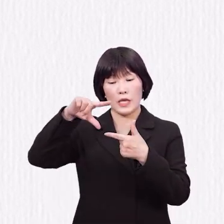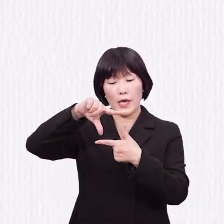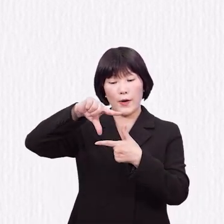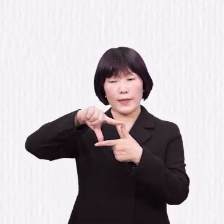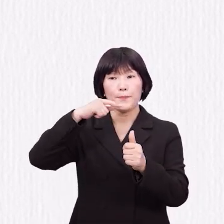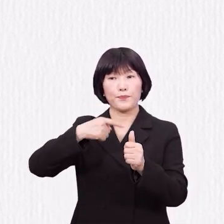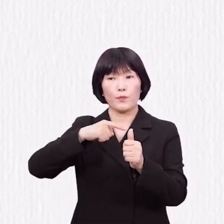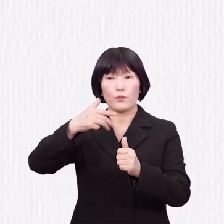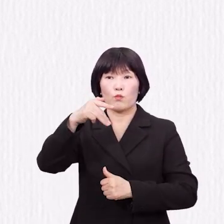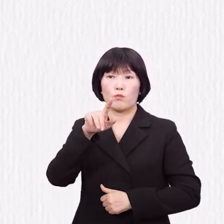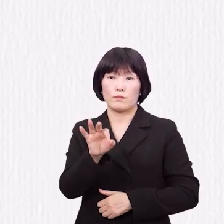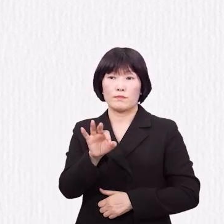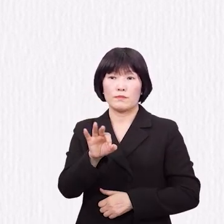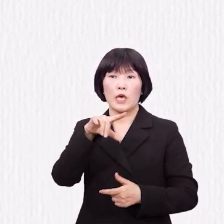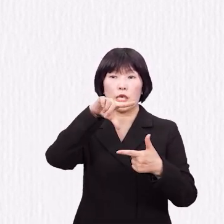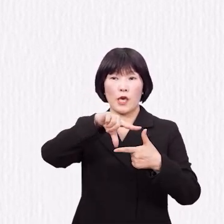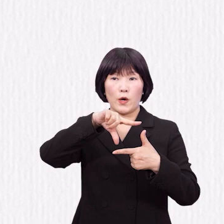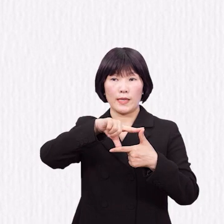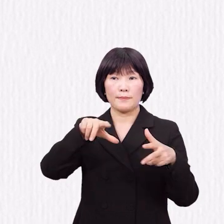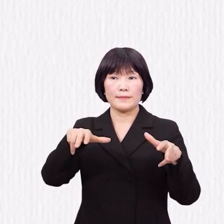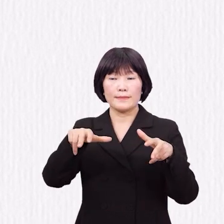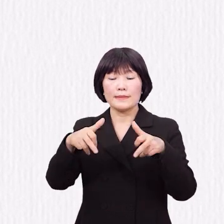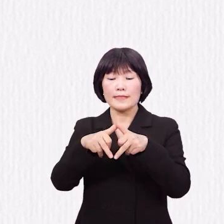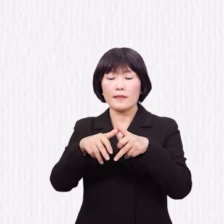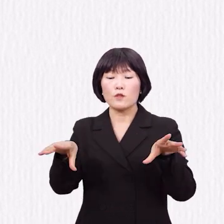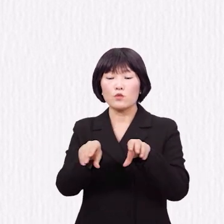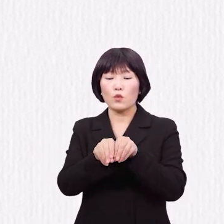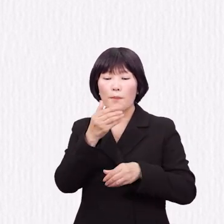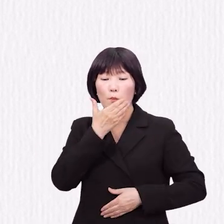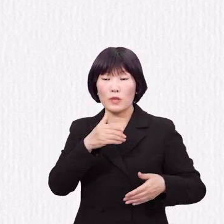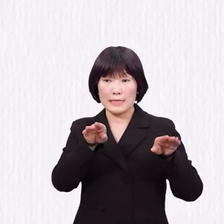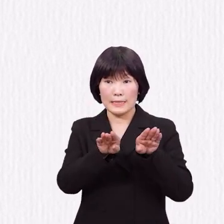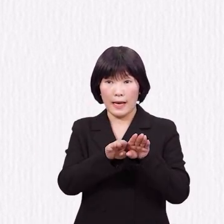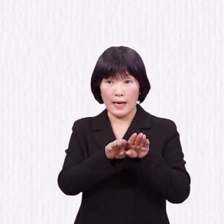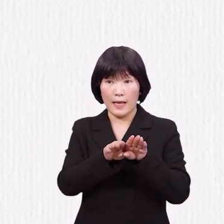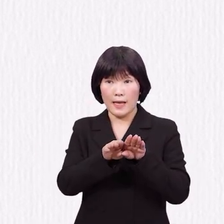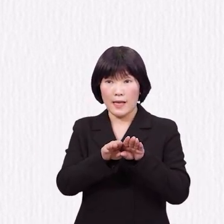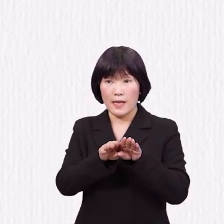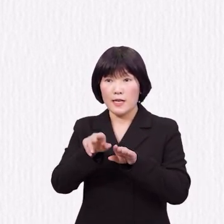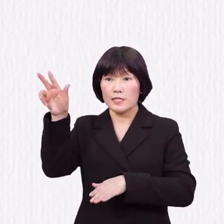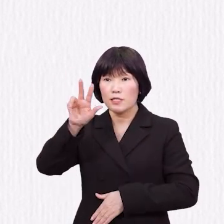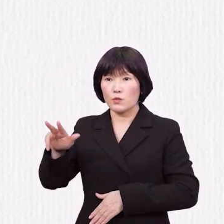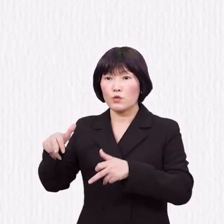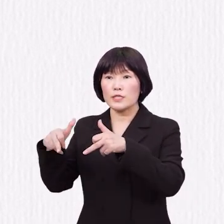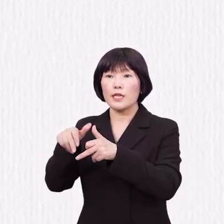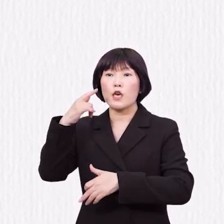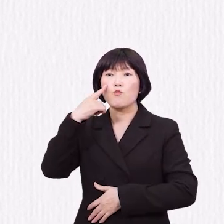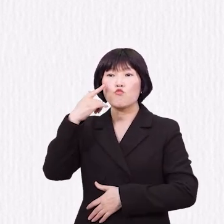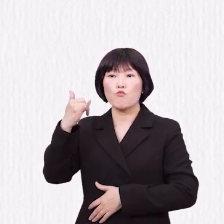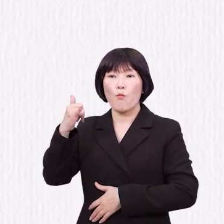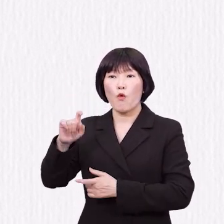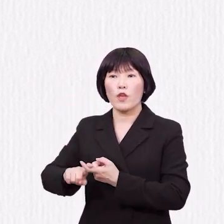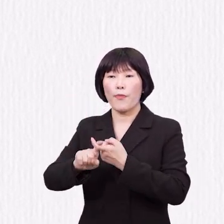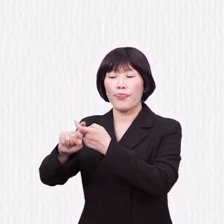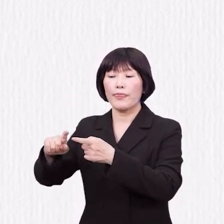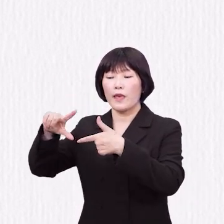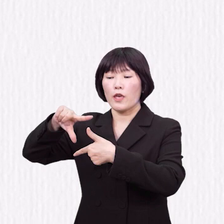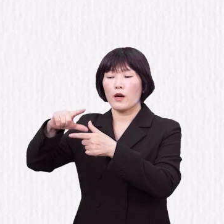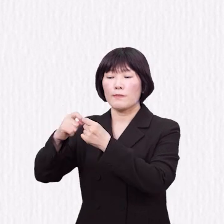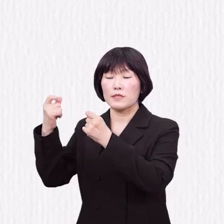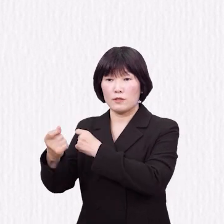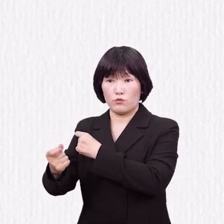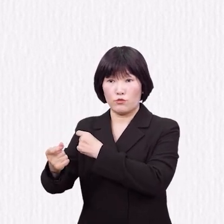경상남도 교육청에서는 경상남도 장애인 종합복지관과 전국 장애인 부모연대 경남지부를 통해